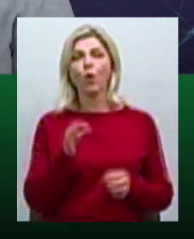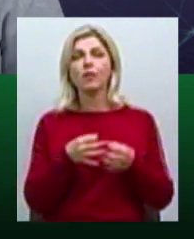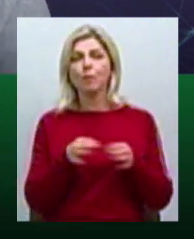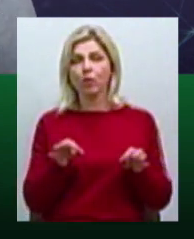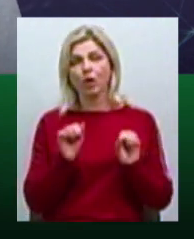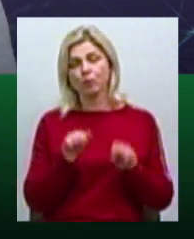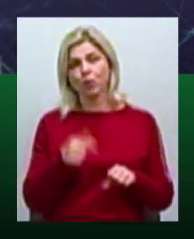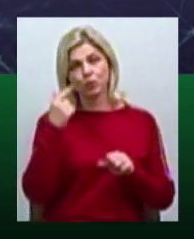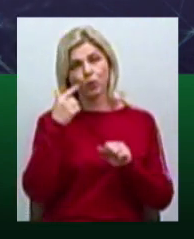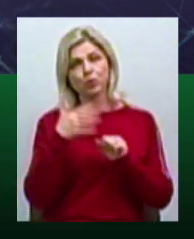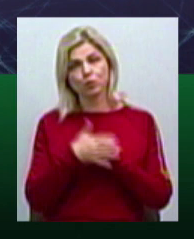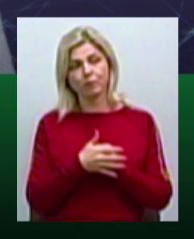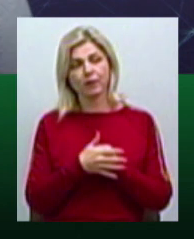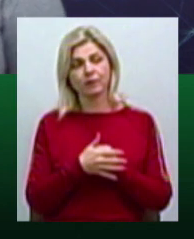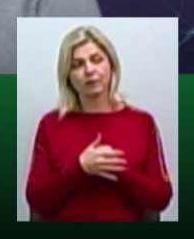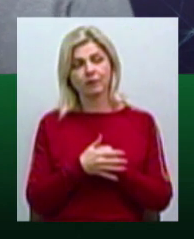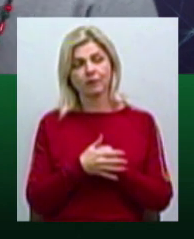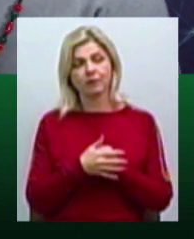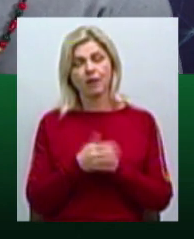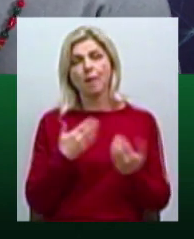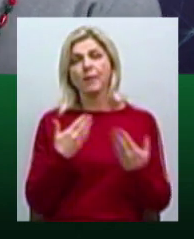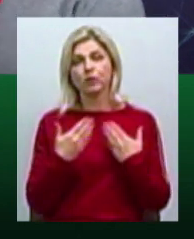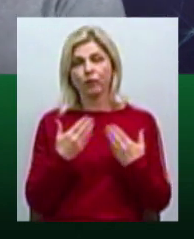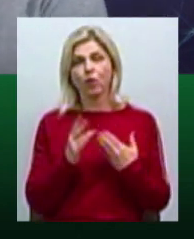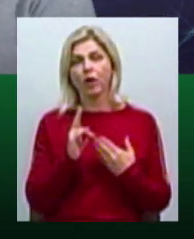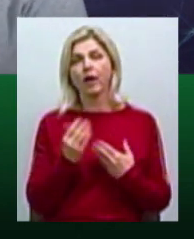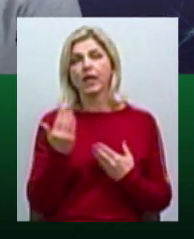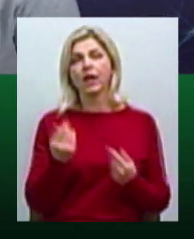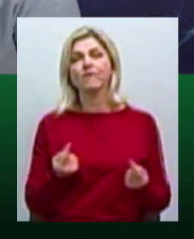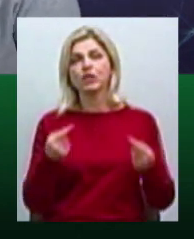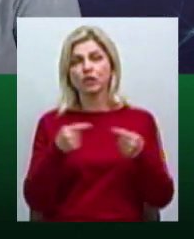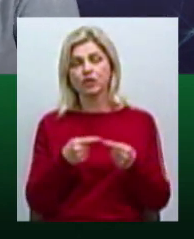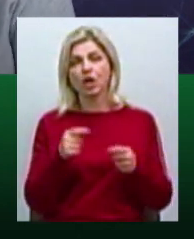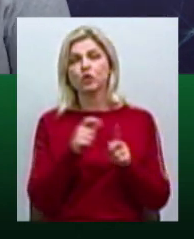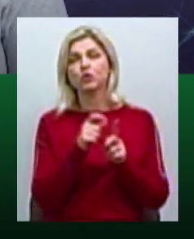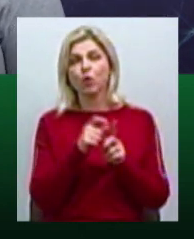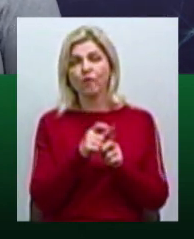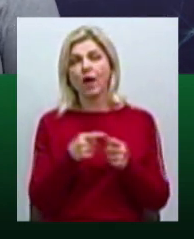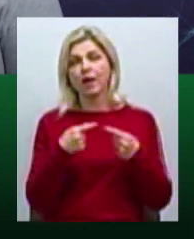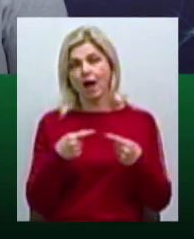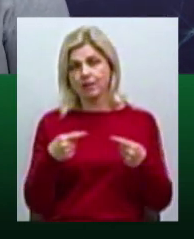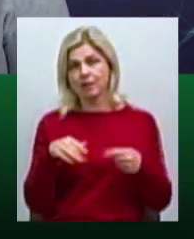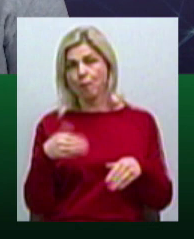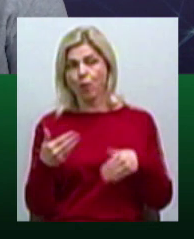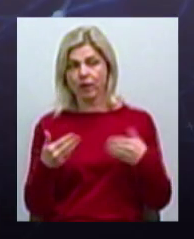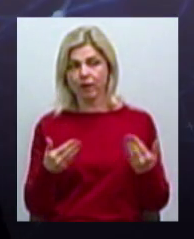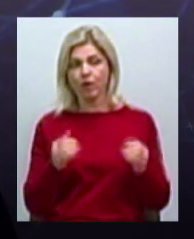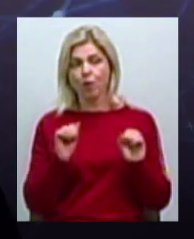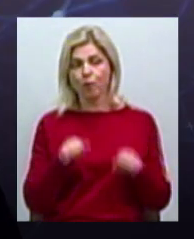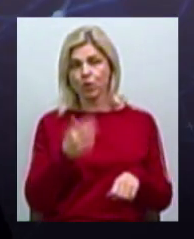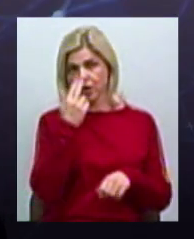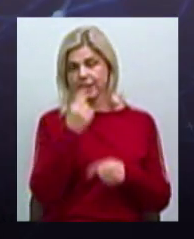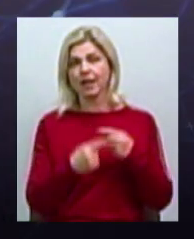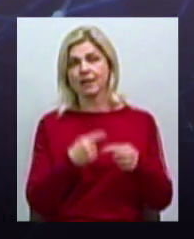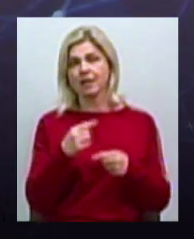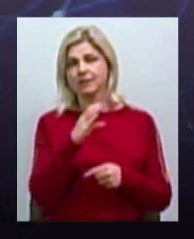ну, можна підходити до її визначення самого слова з різних боків. Так. Можна традиційно, так,